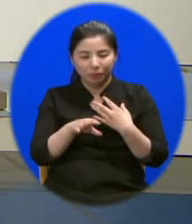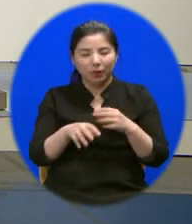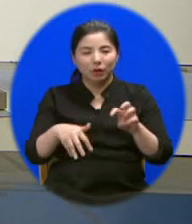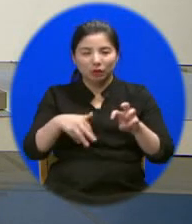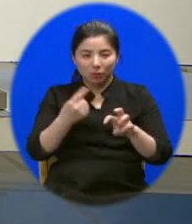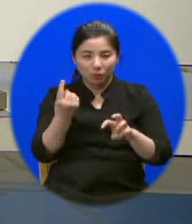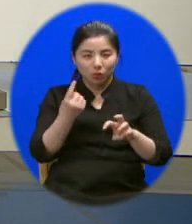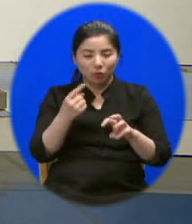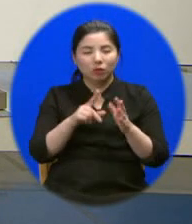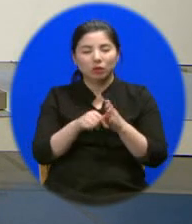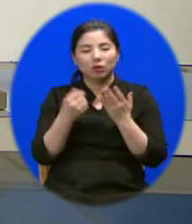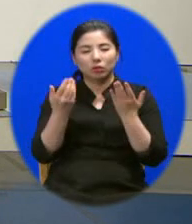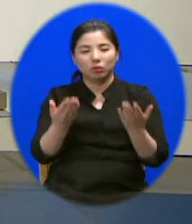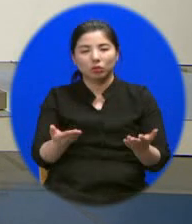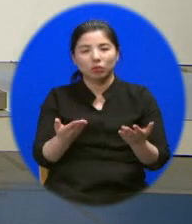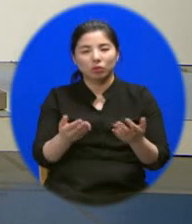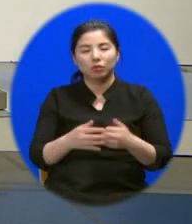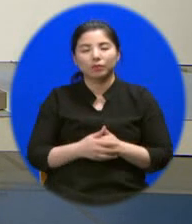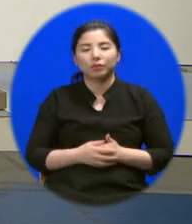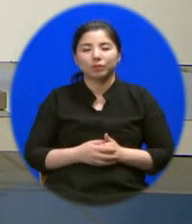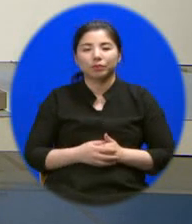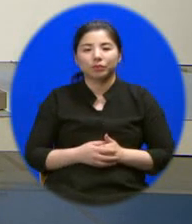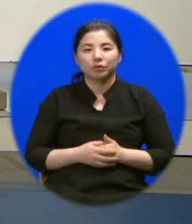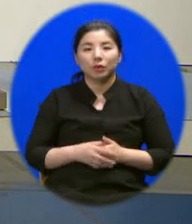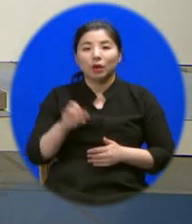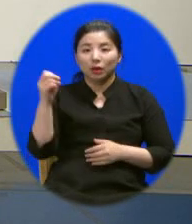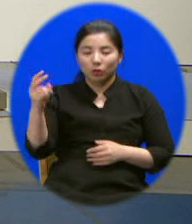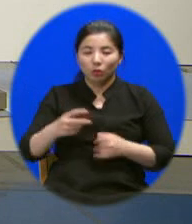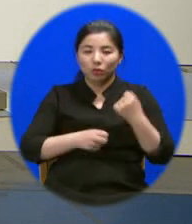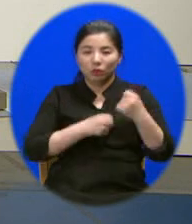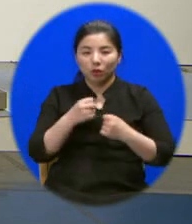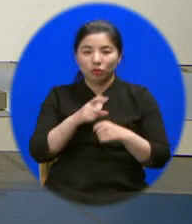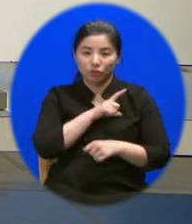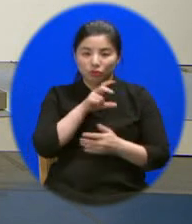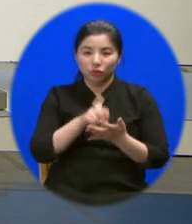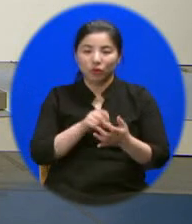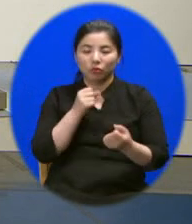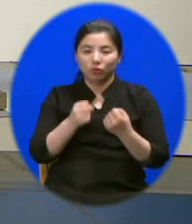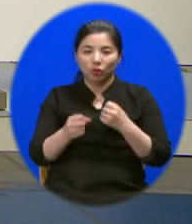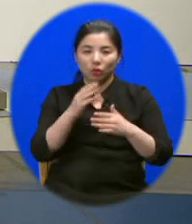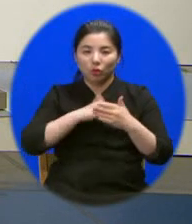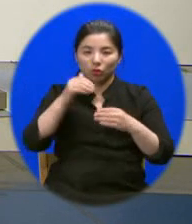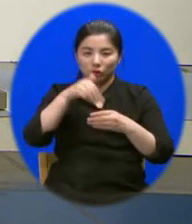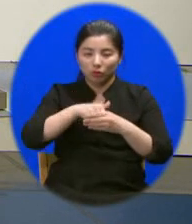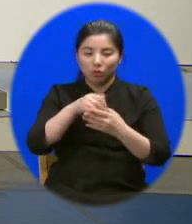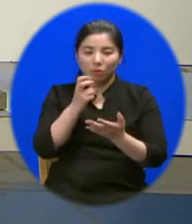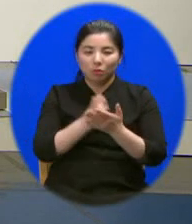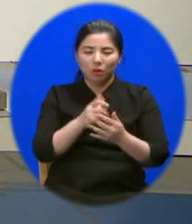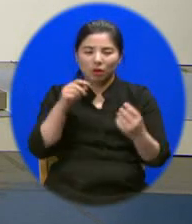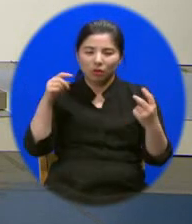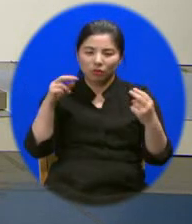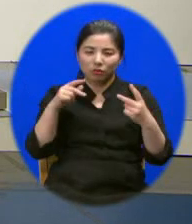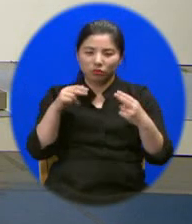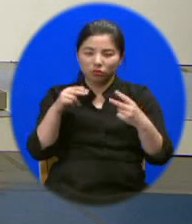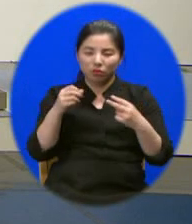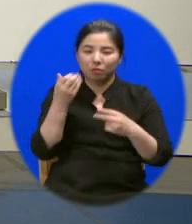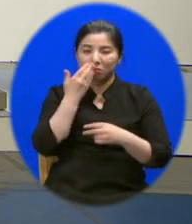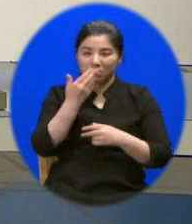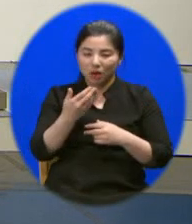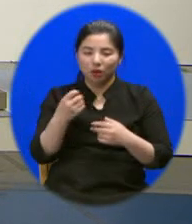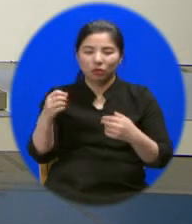30주 의 답변 시간은 배려해 주시기 바랍니다 그리고 자유주제 하더라도 공직선거법상 의 다툼의 소지가 있는 비방이나